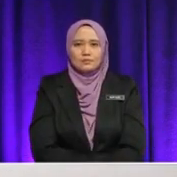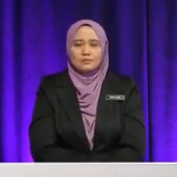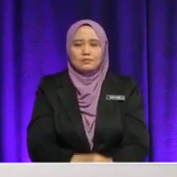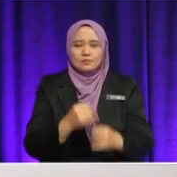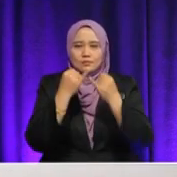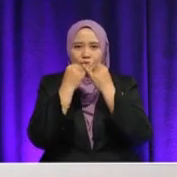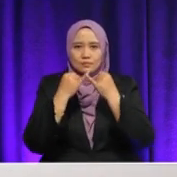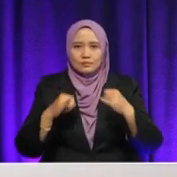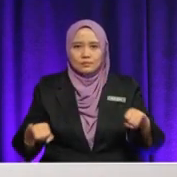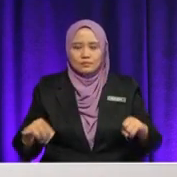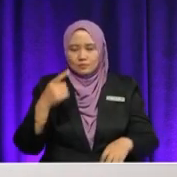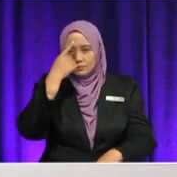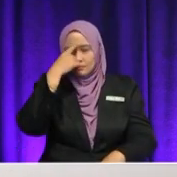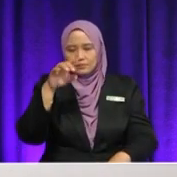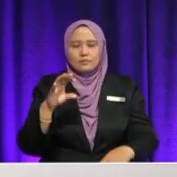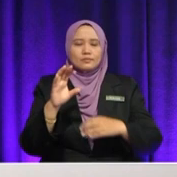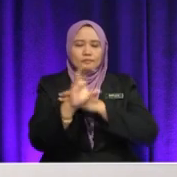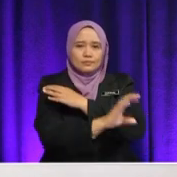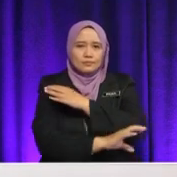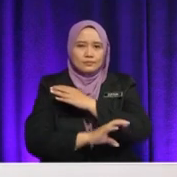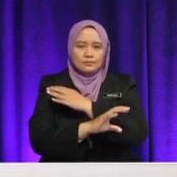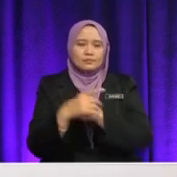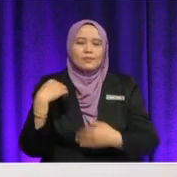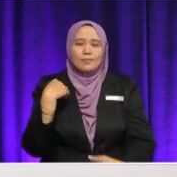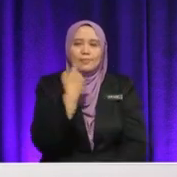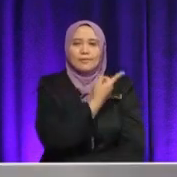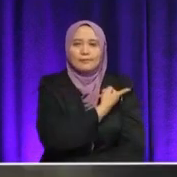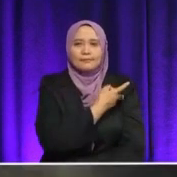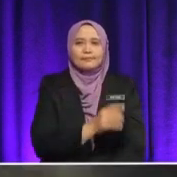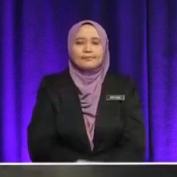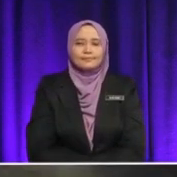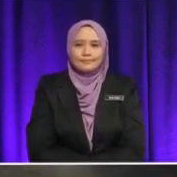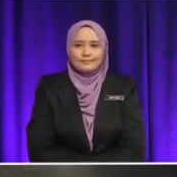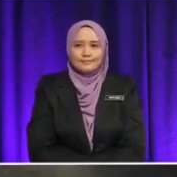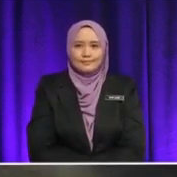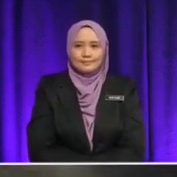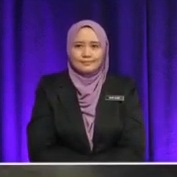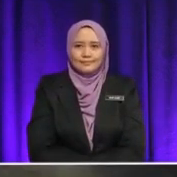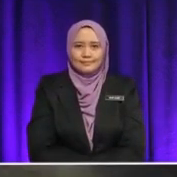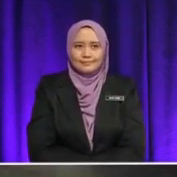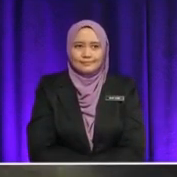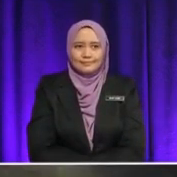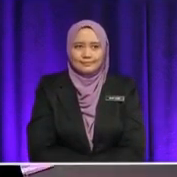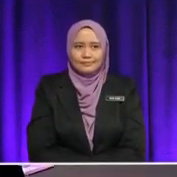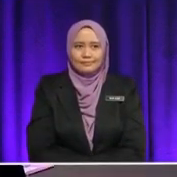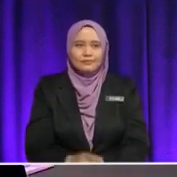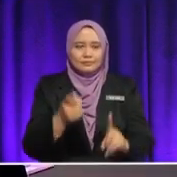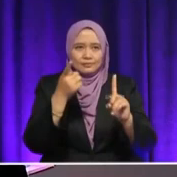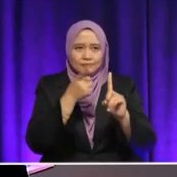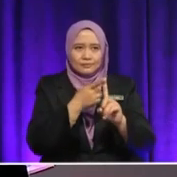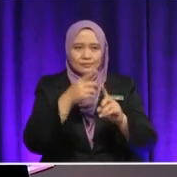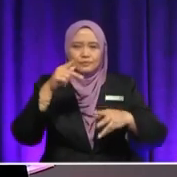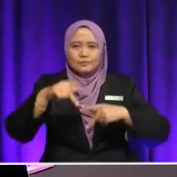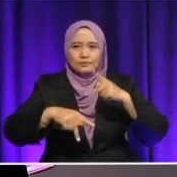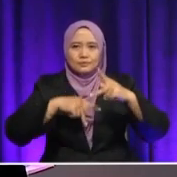kita lucu di Oke daripada Yulia ya ketemu adalah proses dan kedua adalah